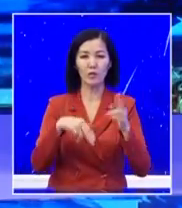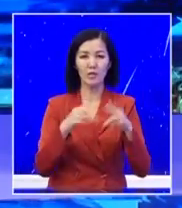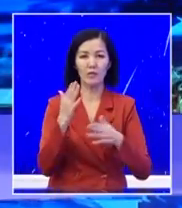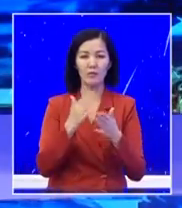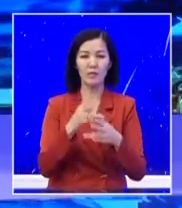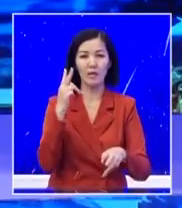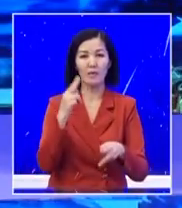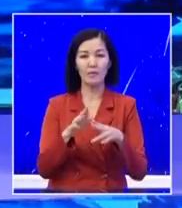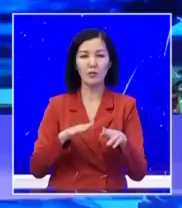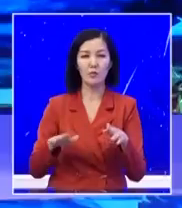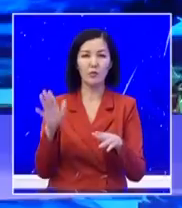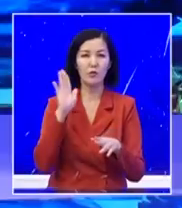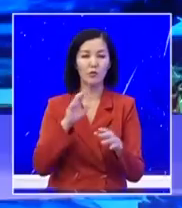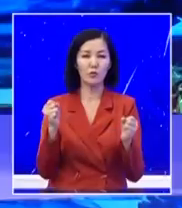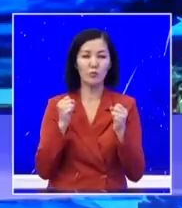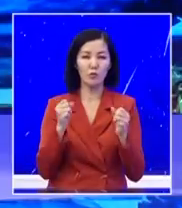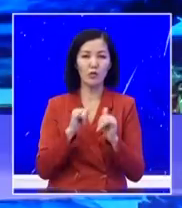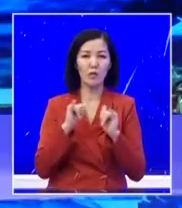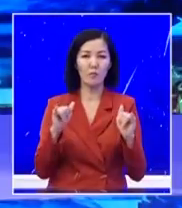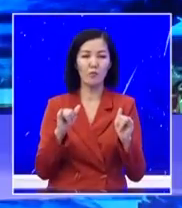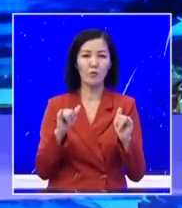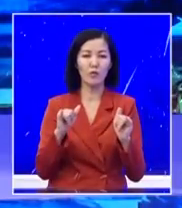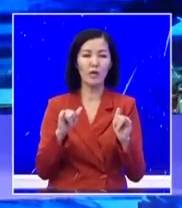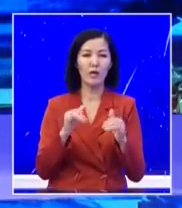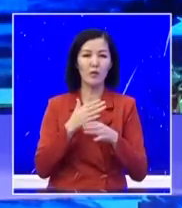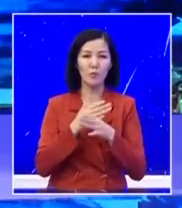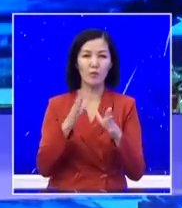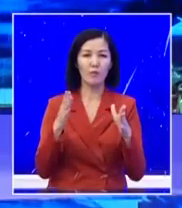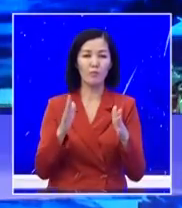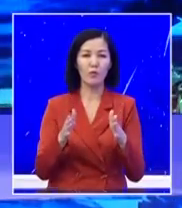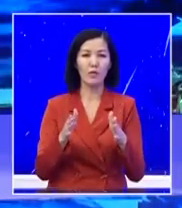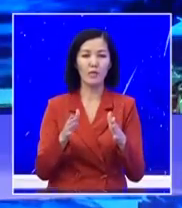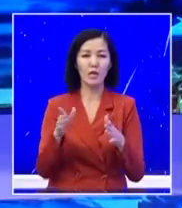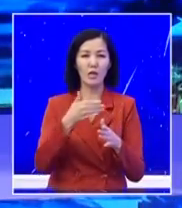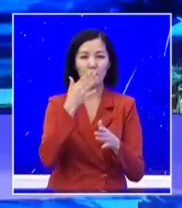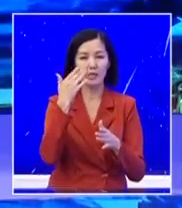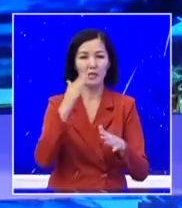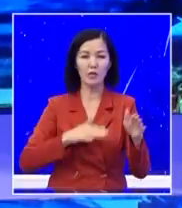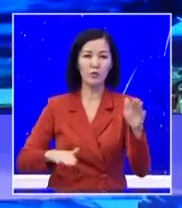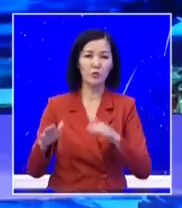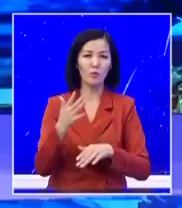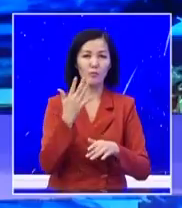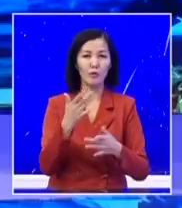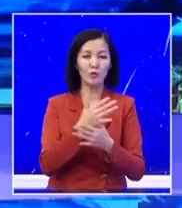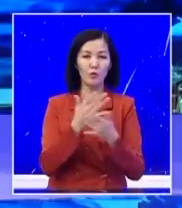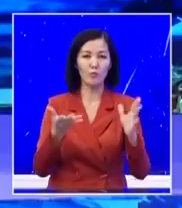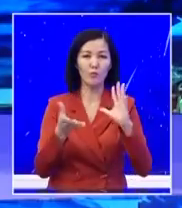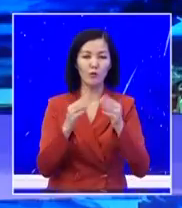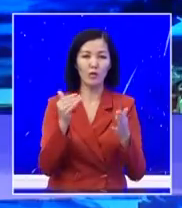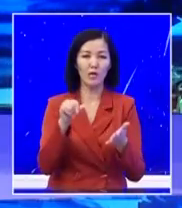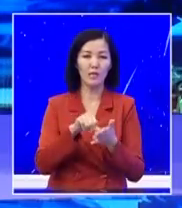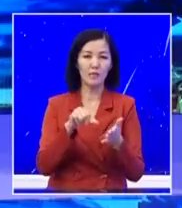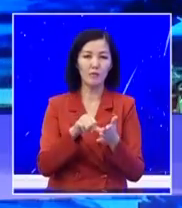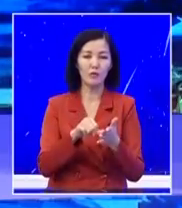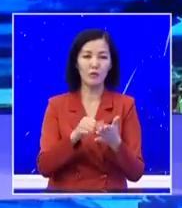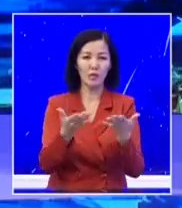жатыр. Бітсе өңірдегі су спортының дамуына негіз болар анық. Мұнда жаз айларында су спортының 5 түрі бойынша қатысам